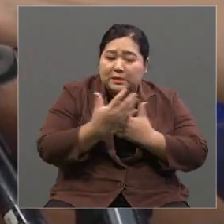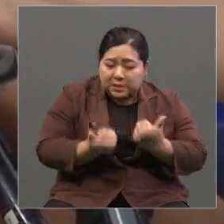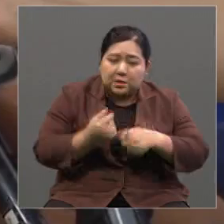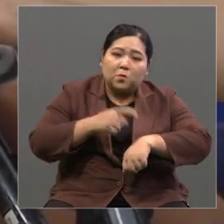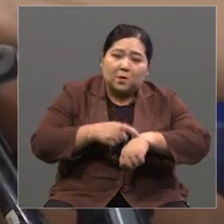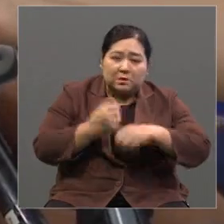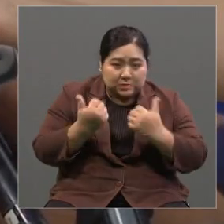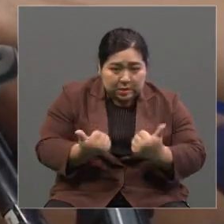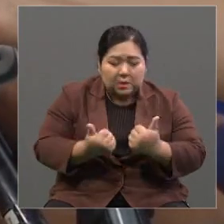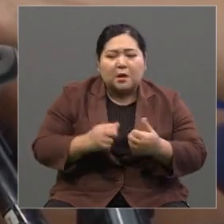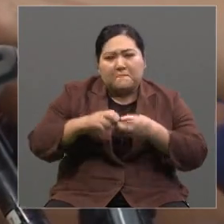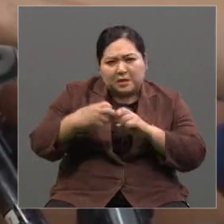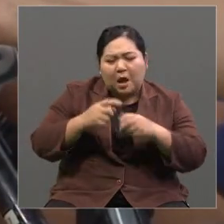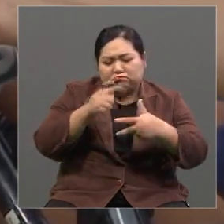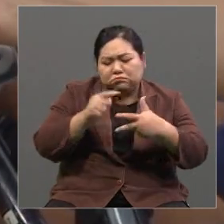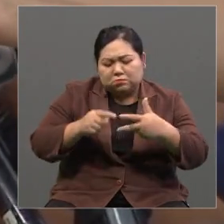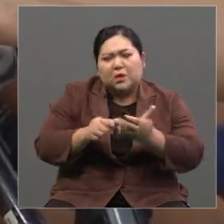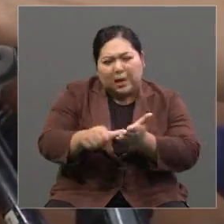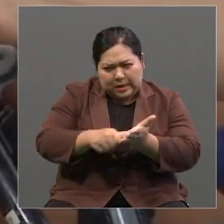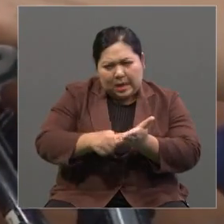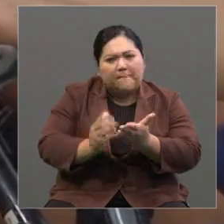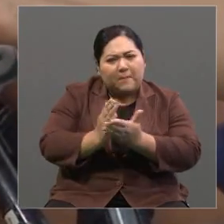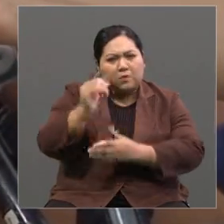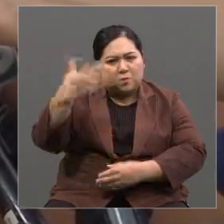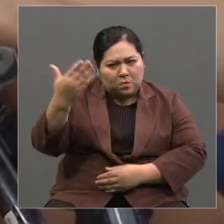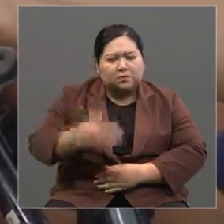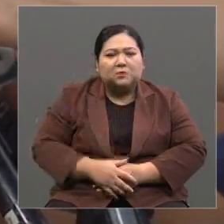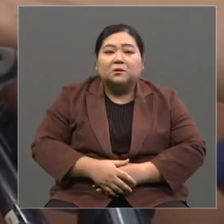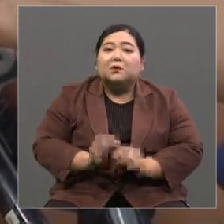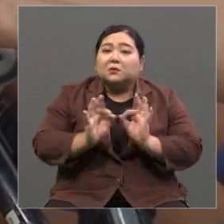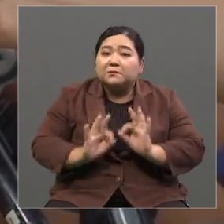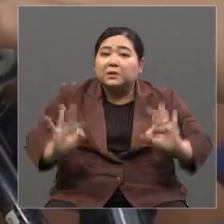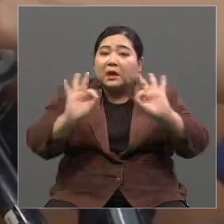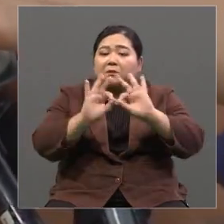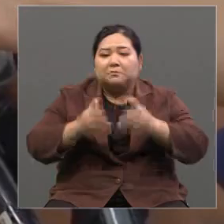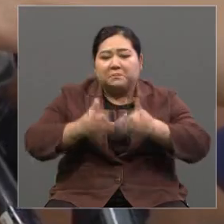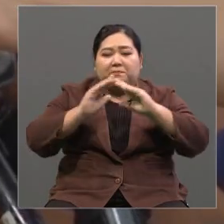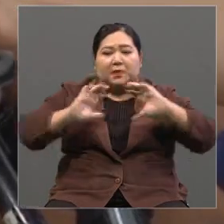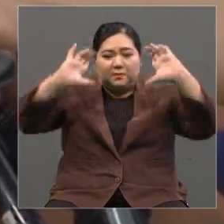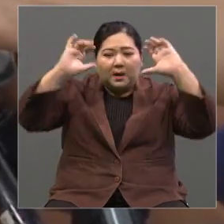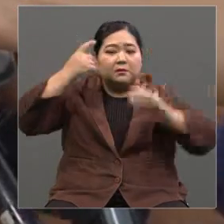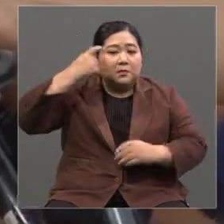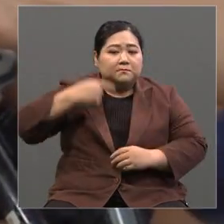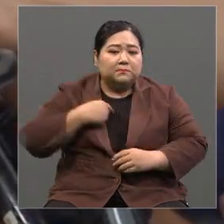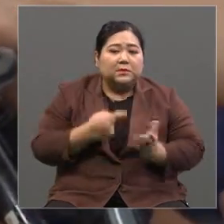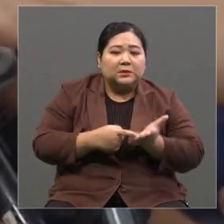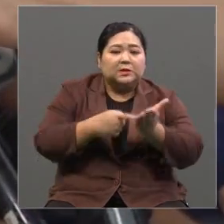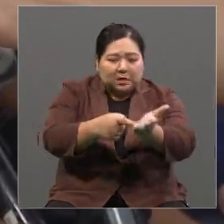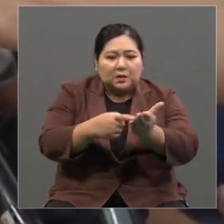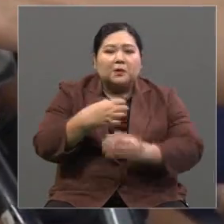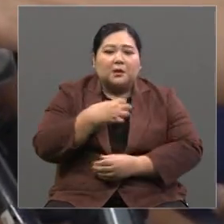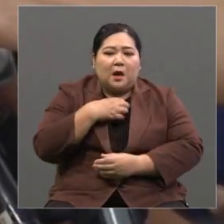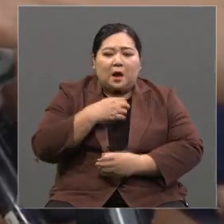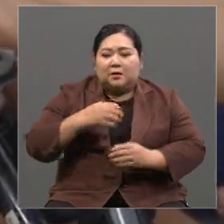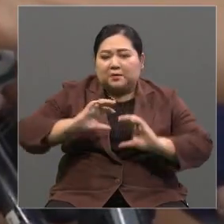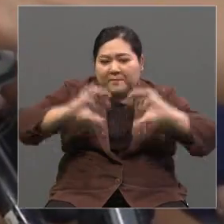เนี่ยช่วยกันคลี่คลายปัญหาวิกฤตของประเทศให้ได้เพราะนั้นการจัดตั้งรัฐบาลครั้งนี้เนี่ยผมเสนอว่าให้เป็นการจัดตั้งรัฐบา